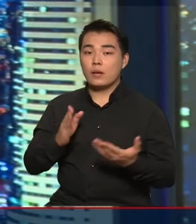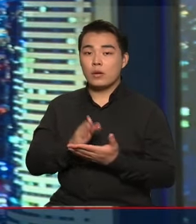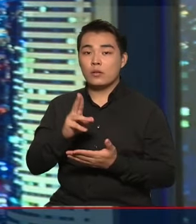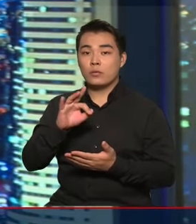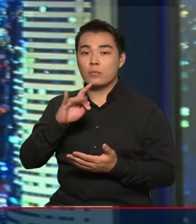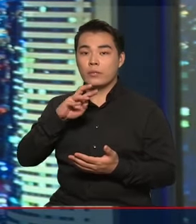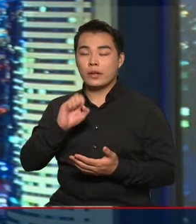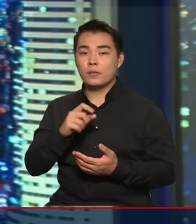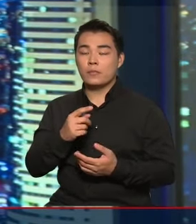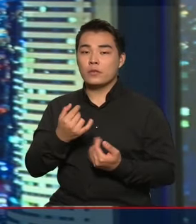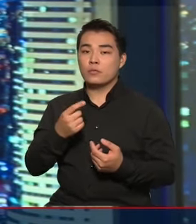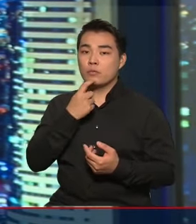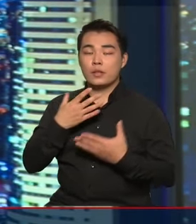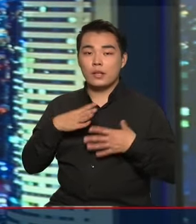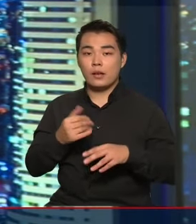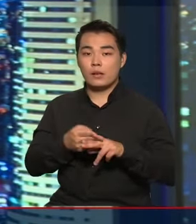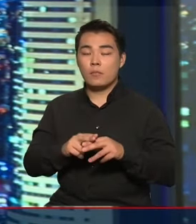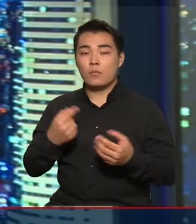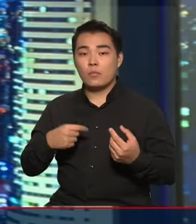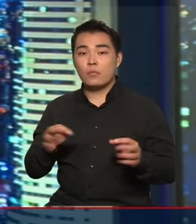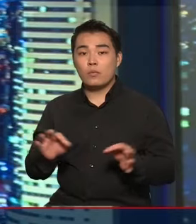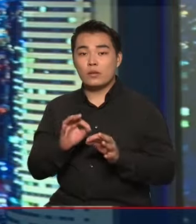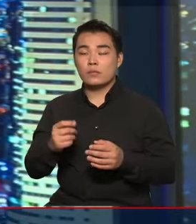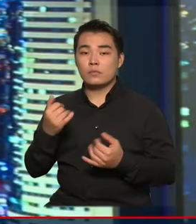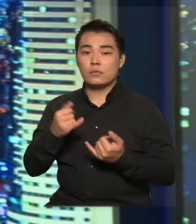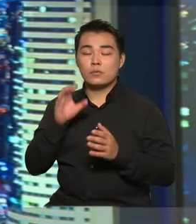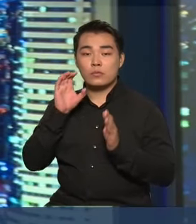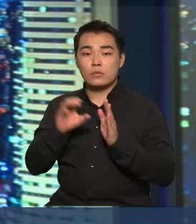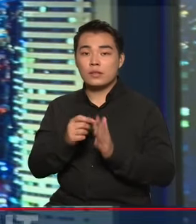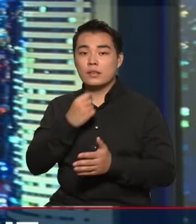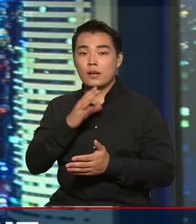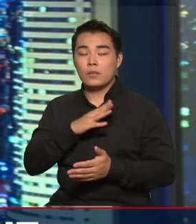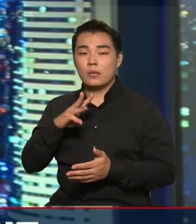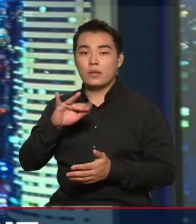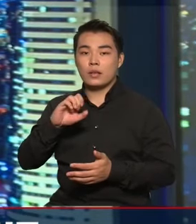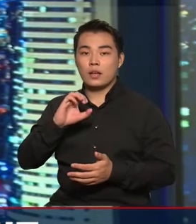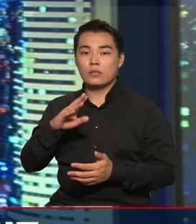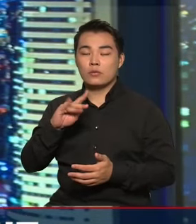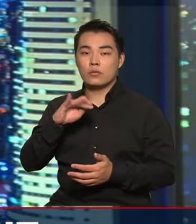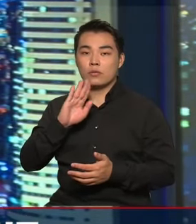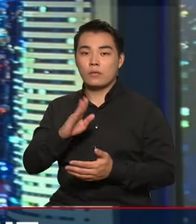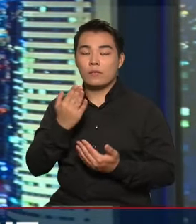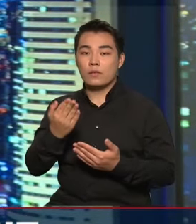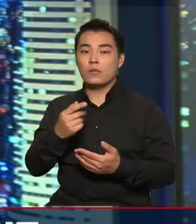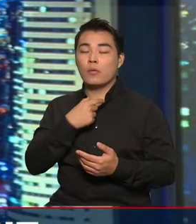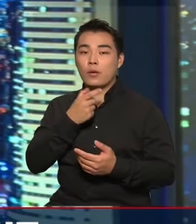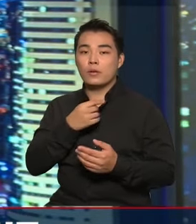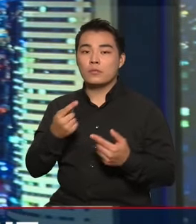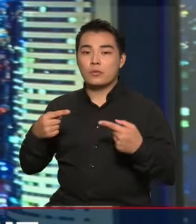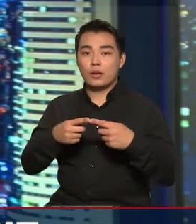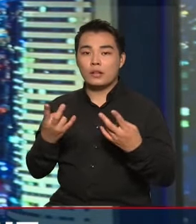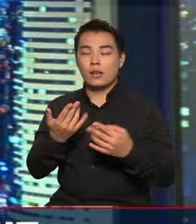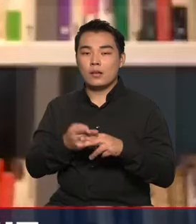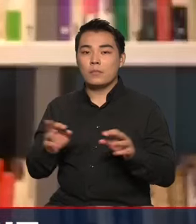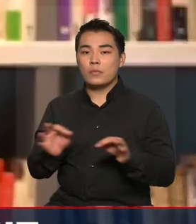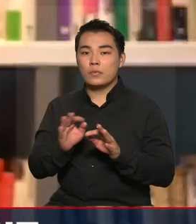домбыраны меңгеру қиынға соқпады. Сыған серенадасы әнінің әуені ұнады. Оның үстіне Мираш Жүгінісі бұл әнге сенің дауысын келеттеді. Осылайша бұл әнді